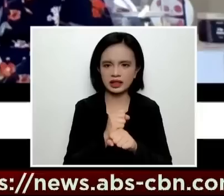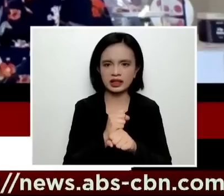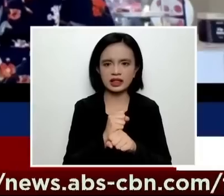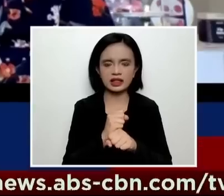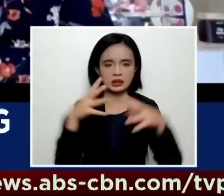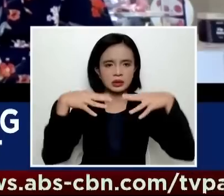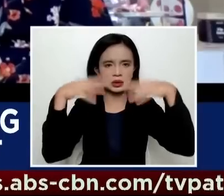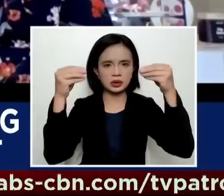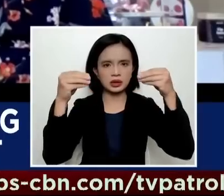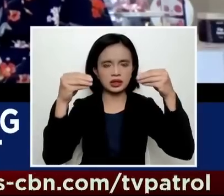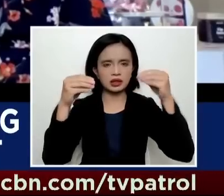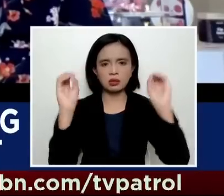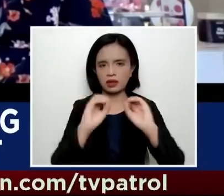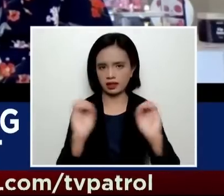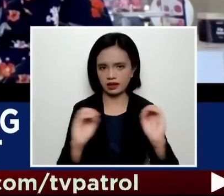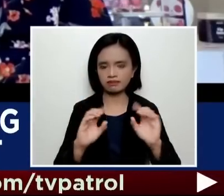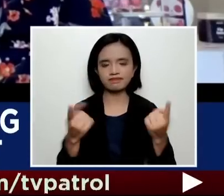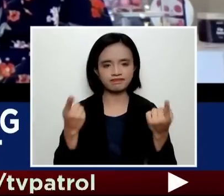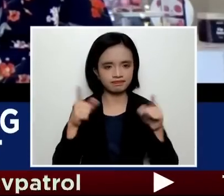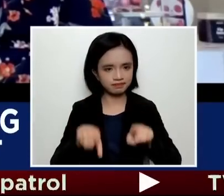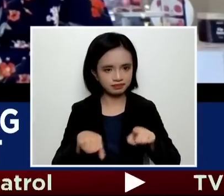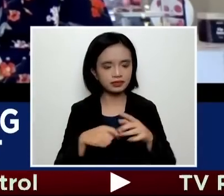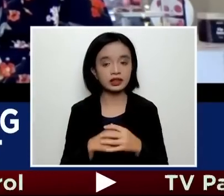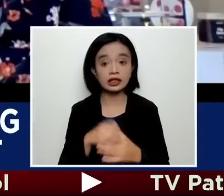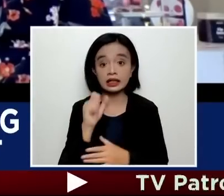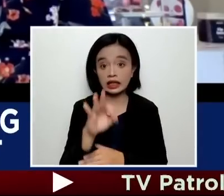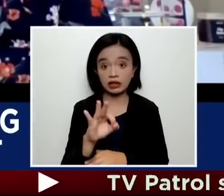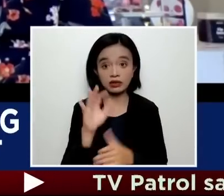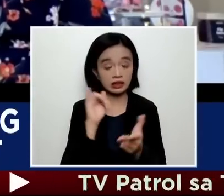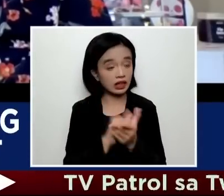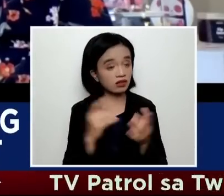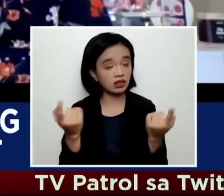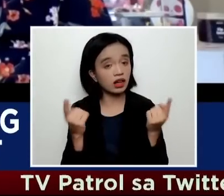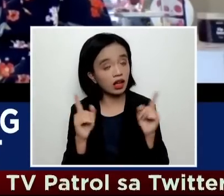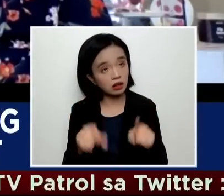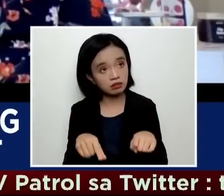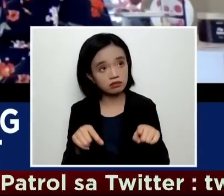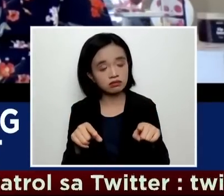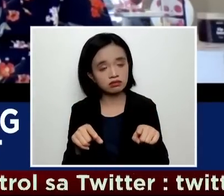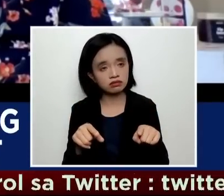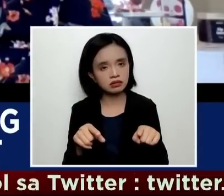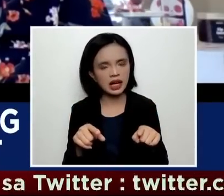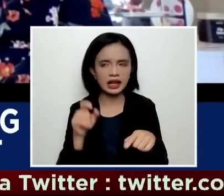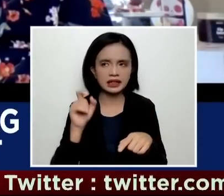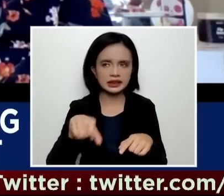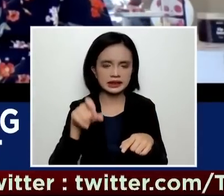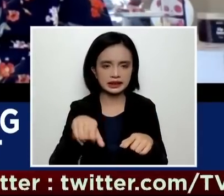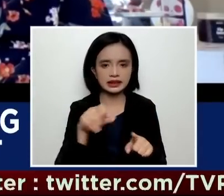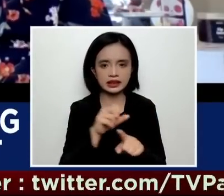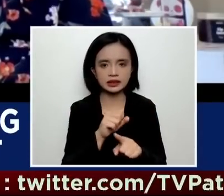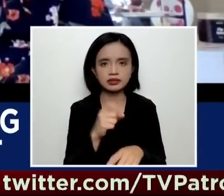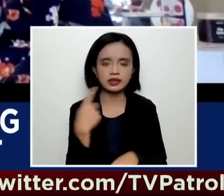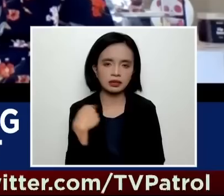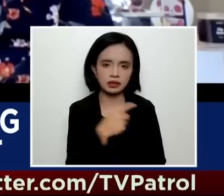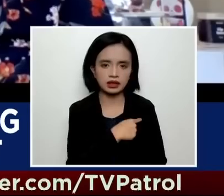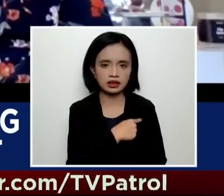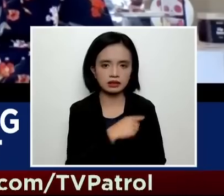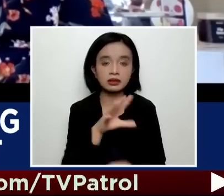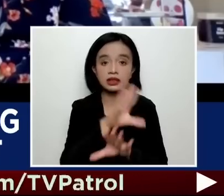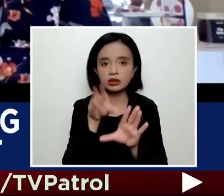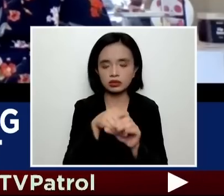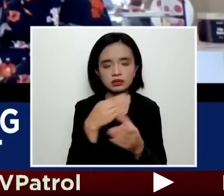interruption. Kung sakali mang palaging mangyayari yung ganong situation, kailangan na rin namin isama sa budget,